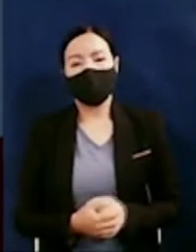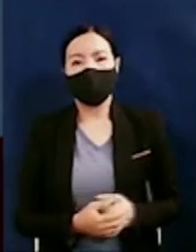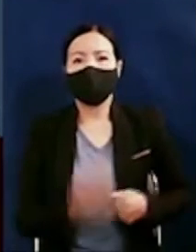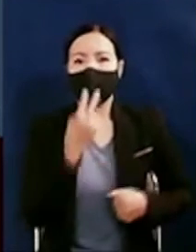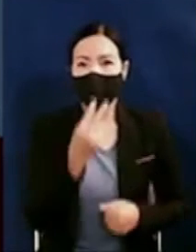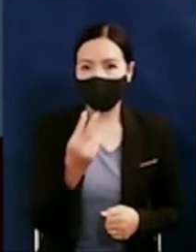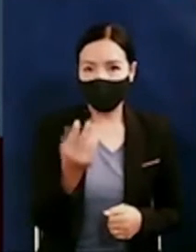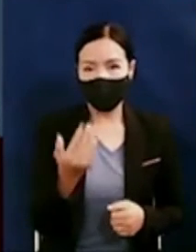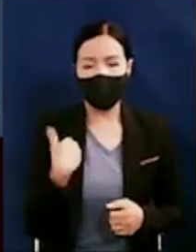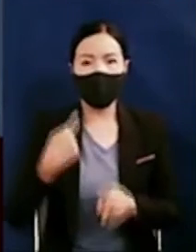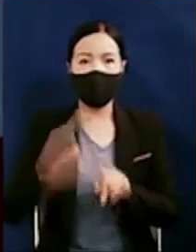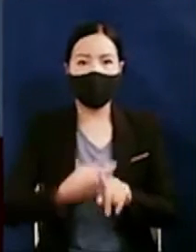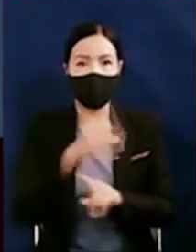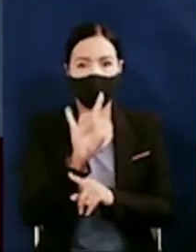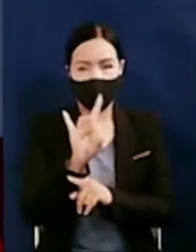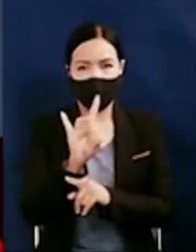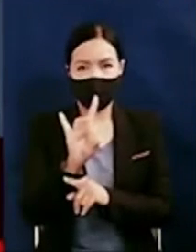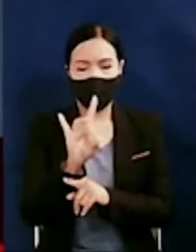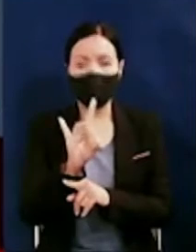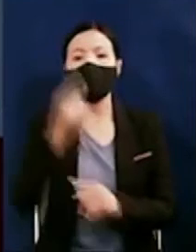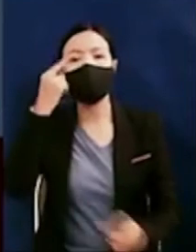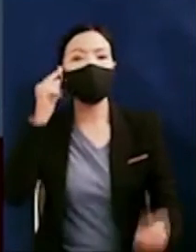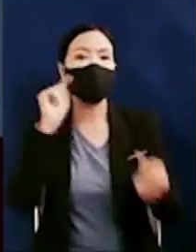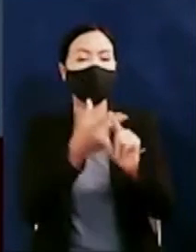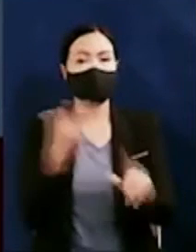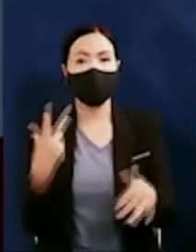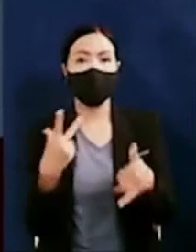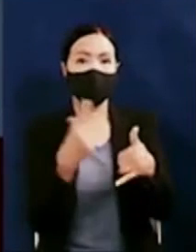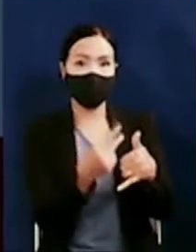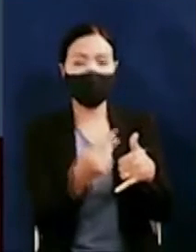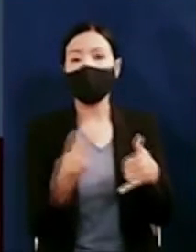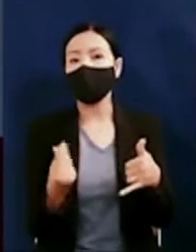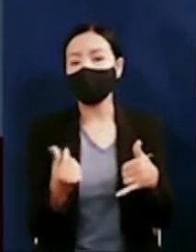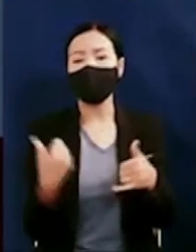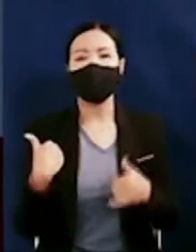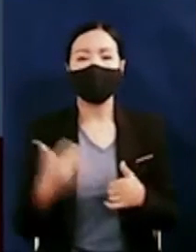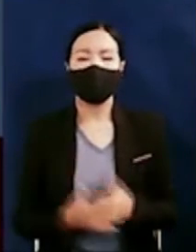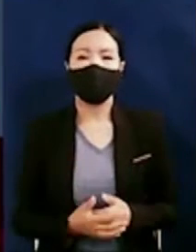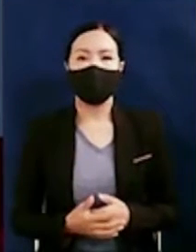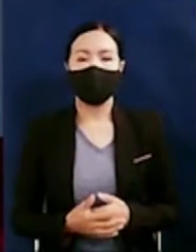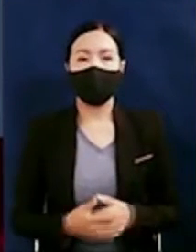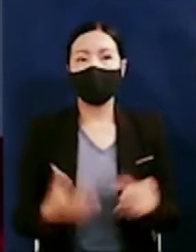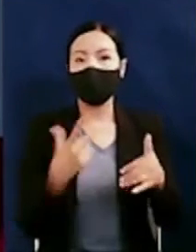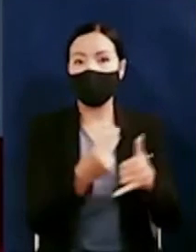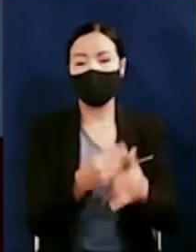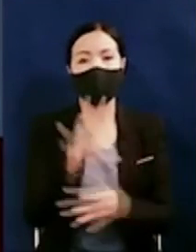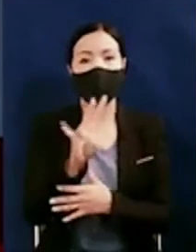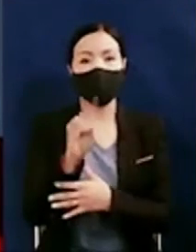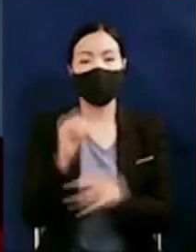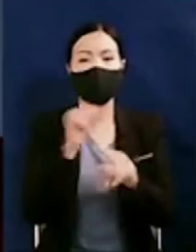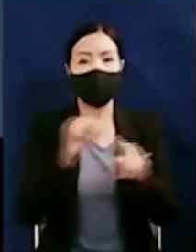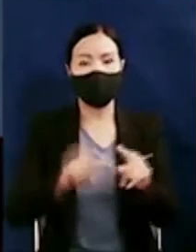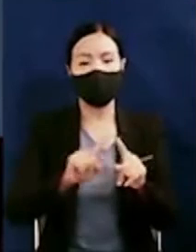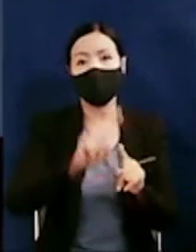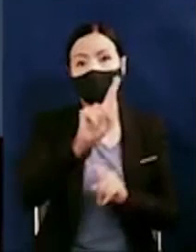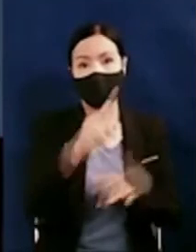608ก็คือกลุ่มคนอายุ 60ปีขึ้นไปนะครับ 7โรคเรื้อรังแล้วก็โรคอ้วนนะครับใน 12จังหวัดพอมา